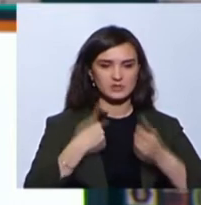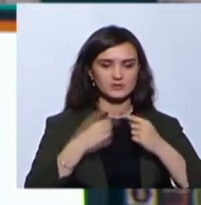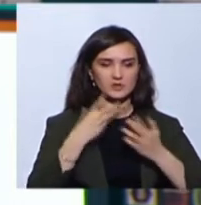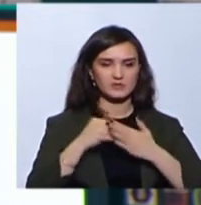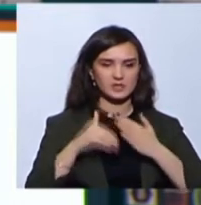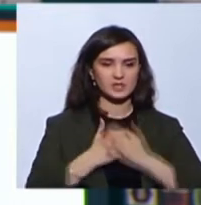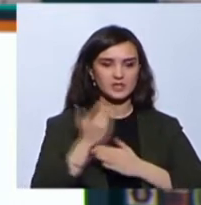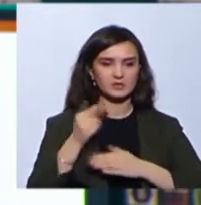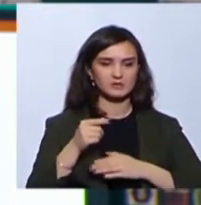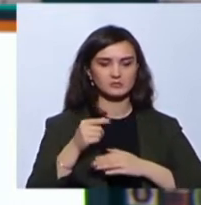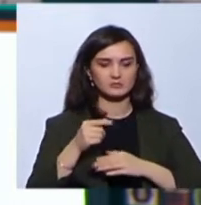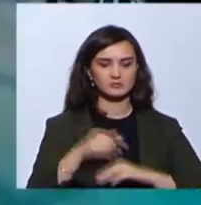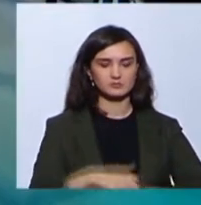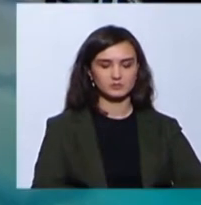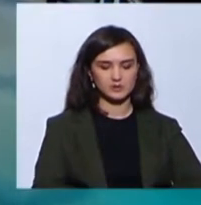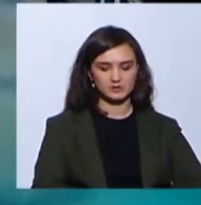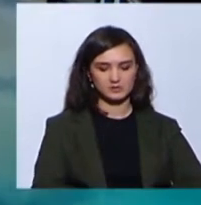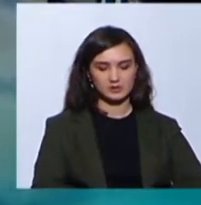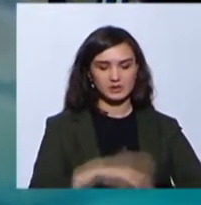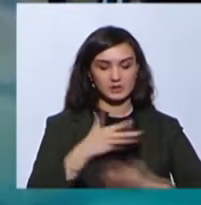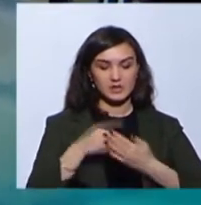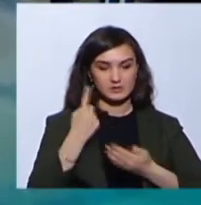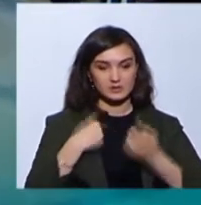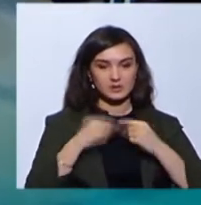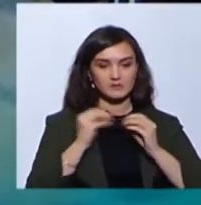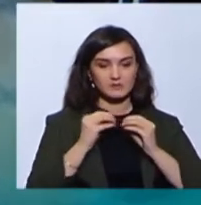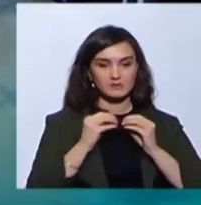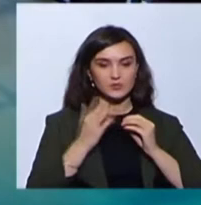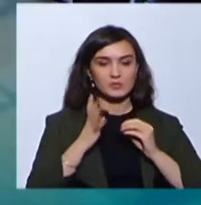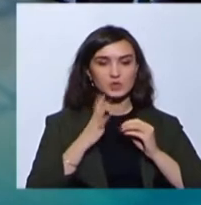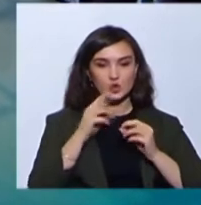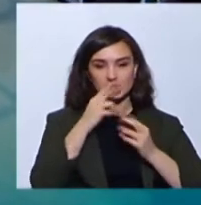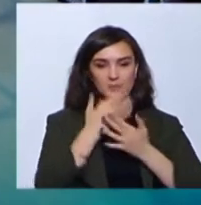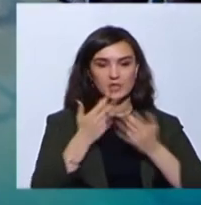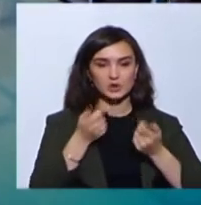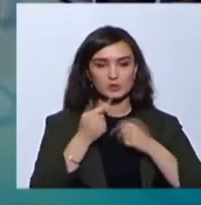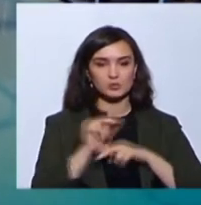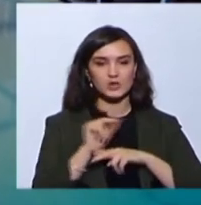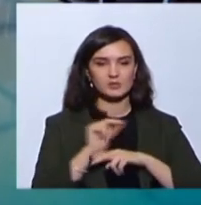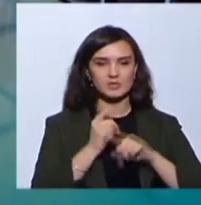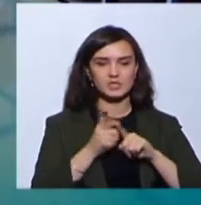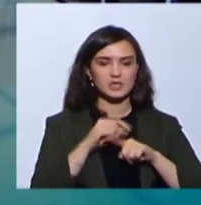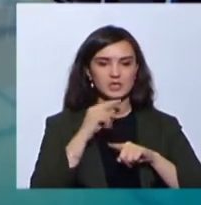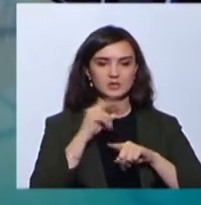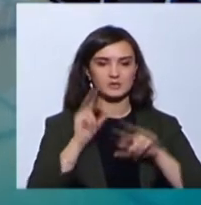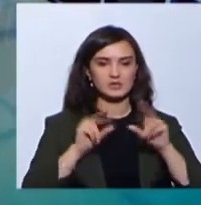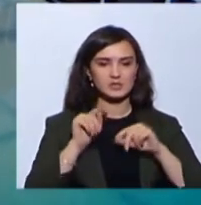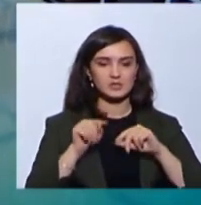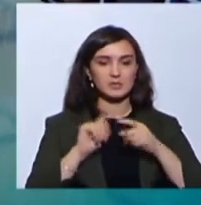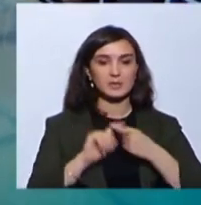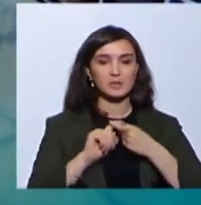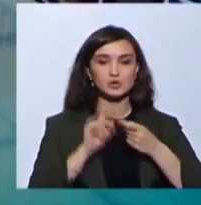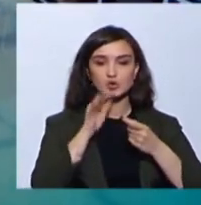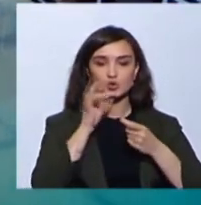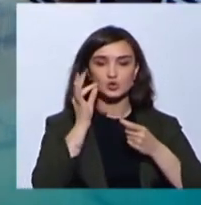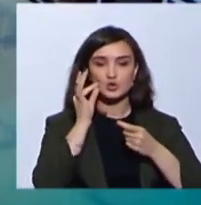თავის ხელახალ, ანუ თავის პირვანდელ სქემას, რომელზეც იყო, ანუ ტაბლეტირებულ თერაპიას. ეს არის ძალიან გასათვალისწინებელი. ინფექციის